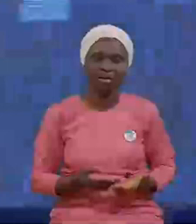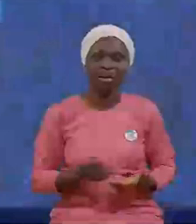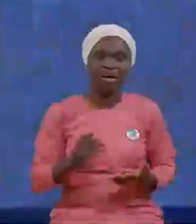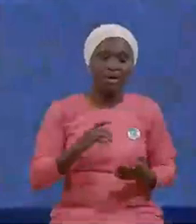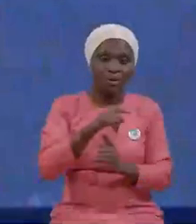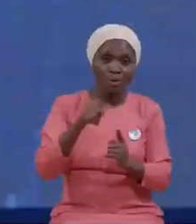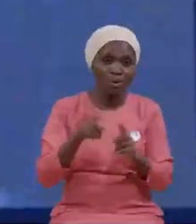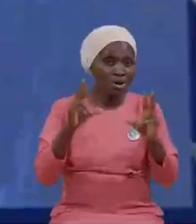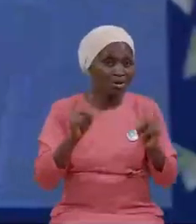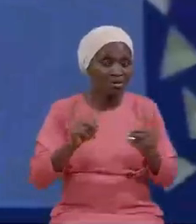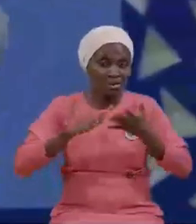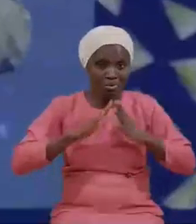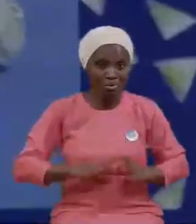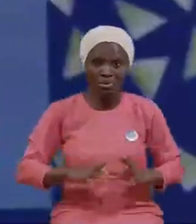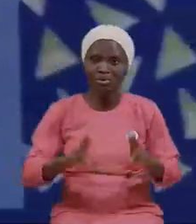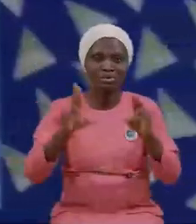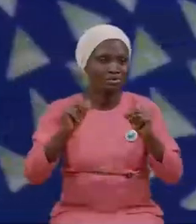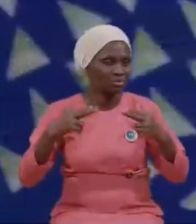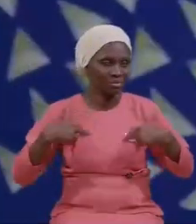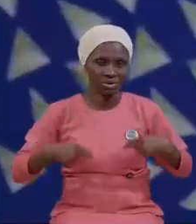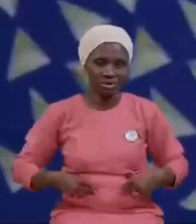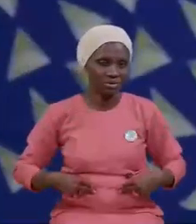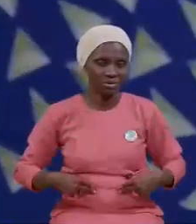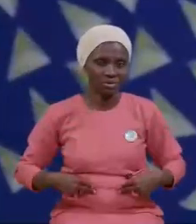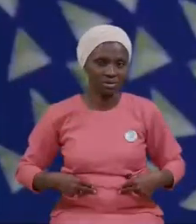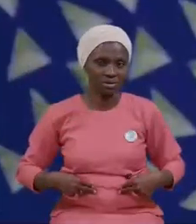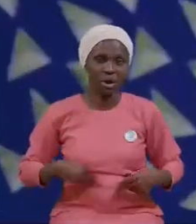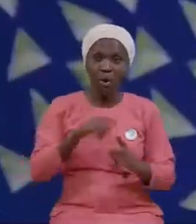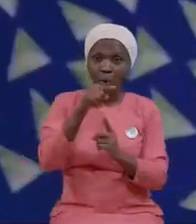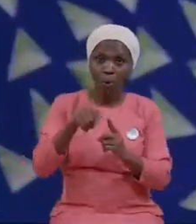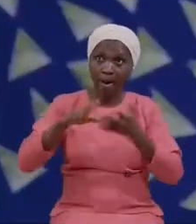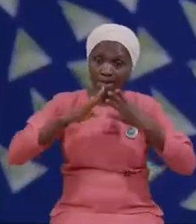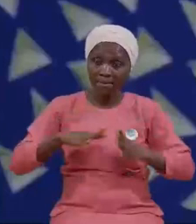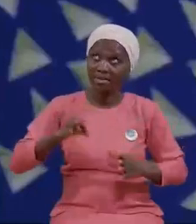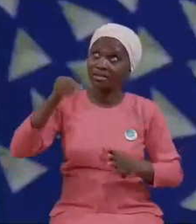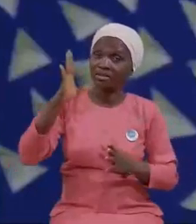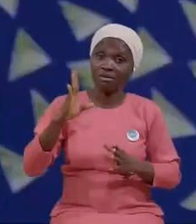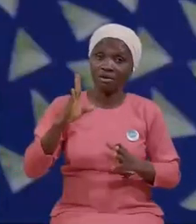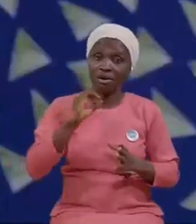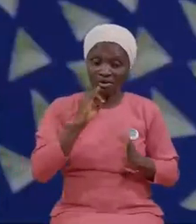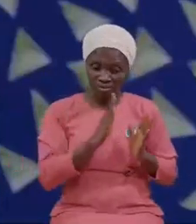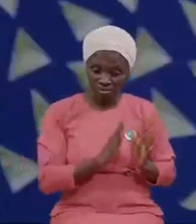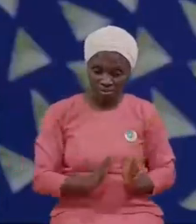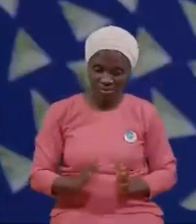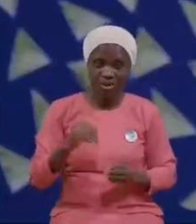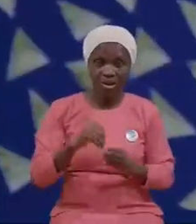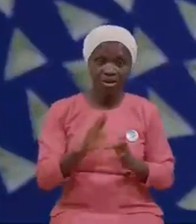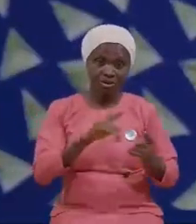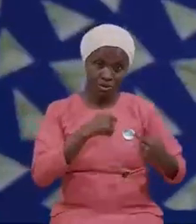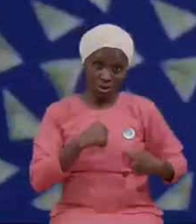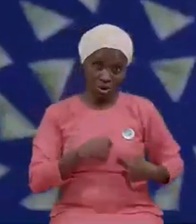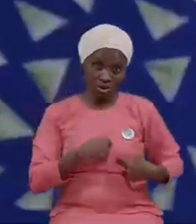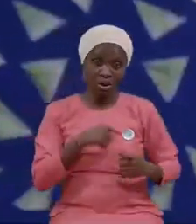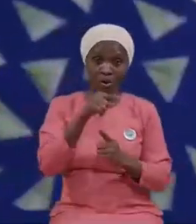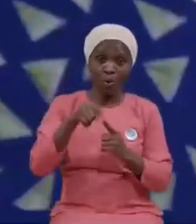santé. C'est lorsque la paix de Dieu s'établit dans ton cœur. C'est quand la paix de